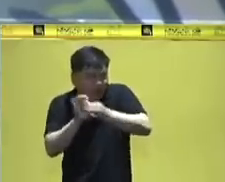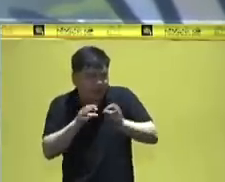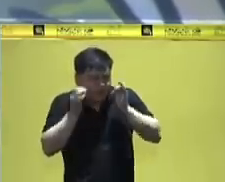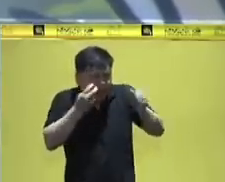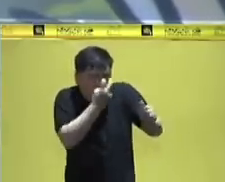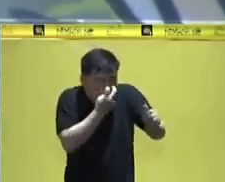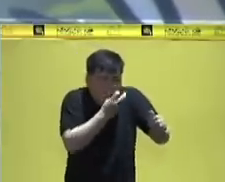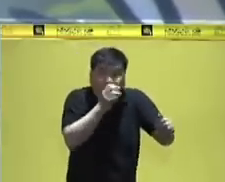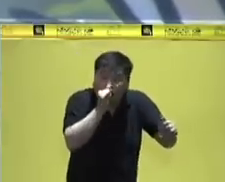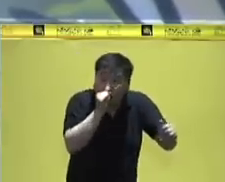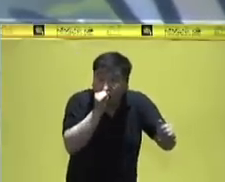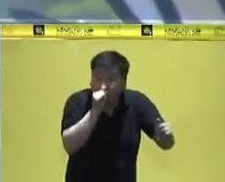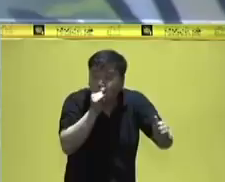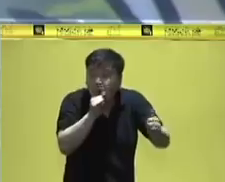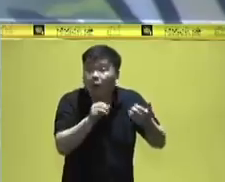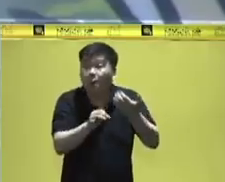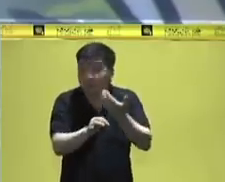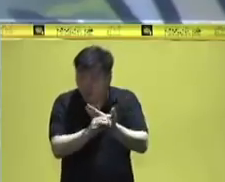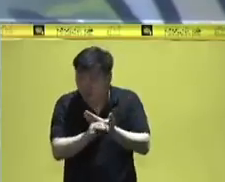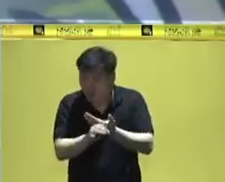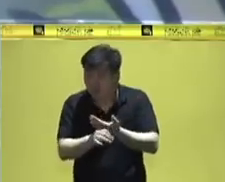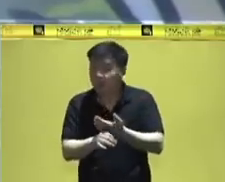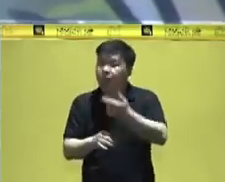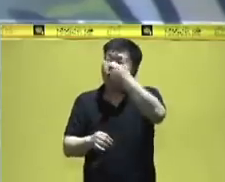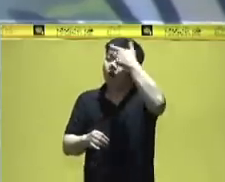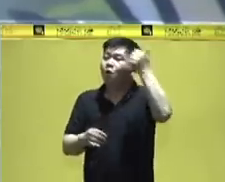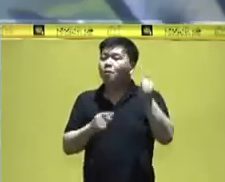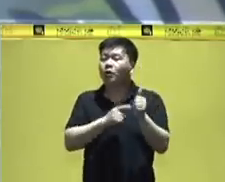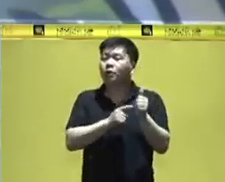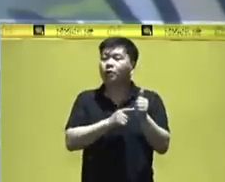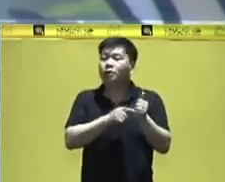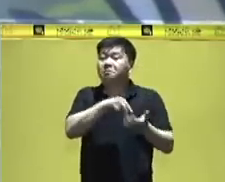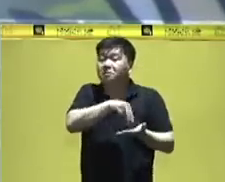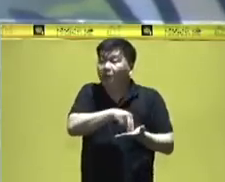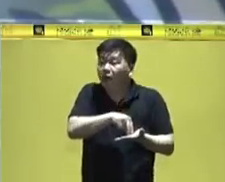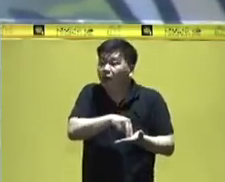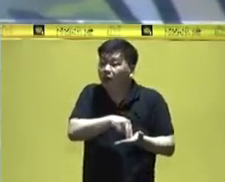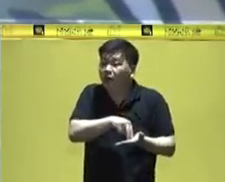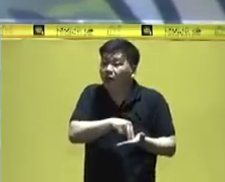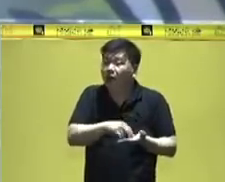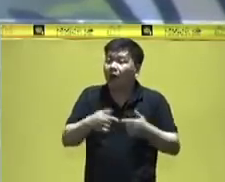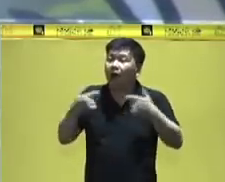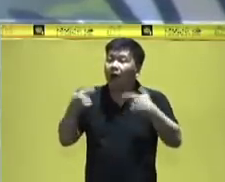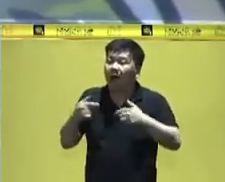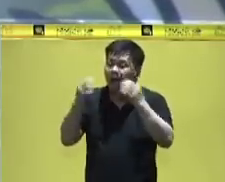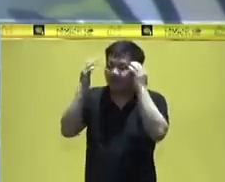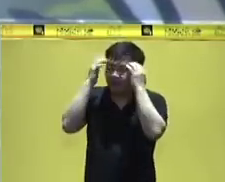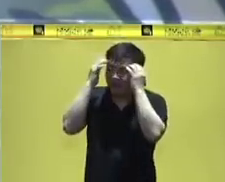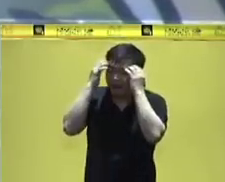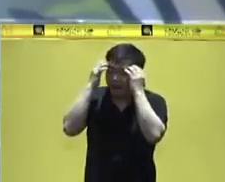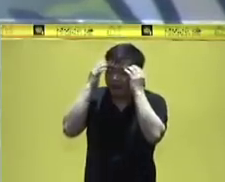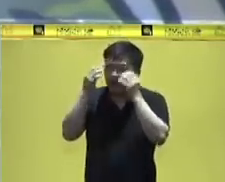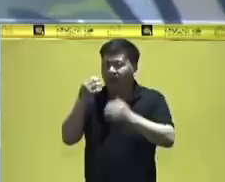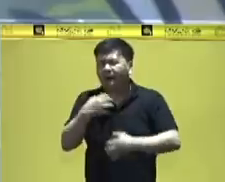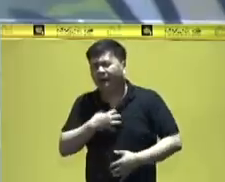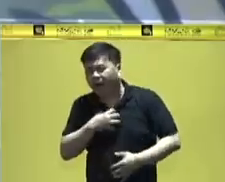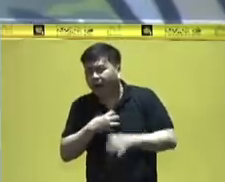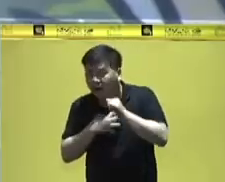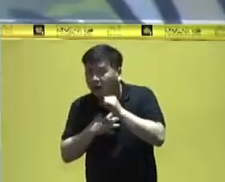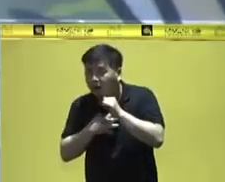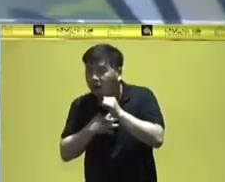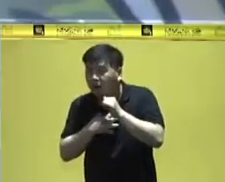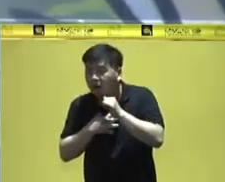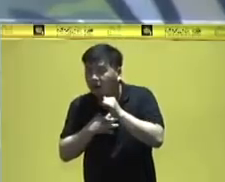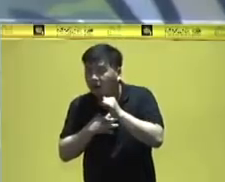건데 우리 노무현 대통령께서는 그때 거기에 대해서 항상 고민하고 괴로워하셨습니다. 그런데 지금 와서는